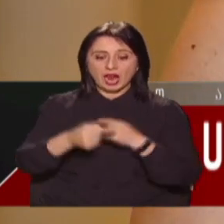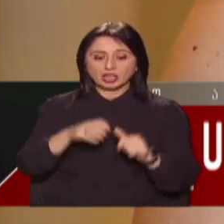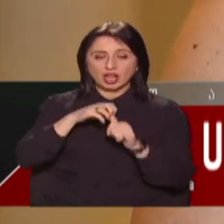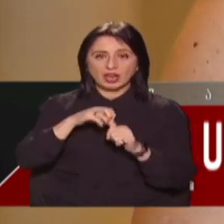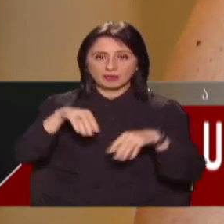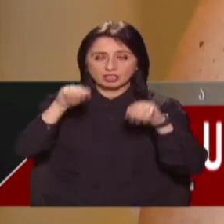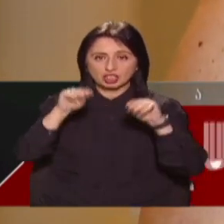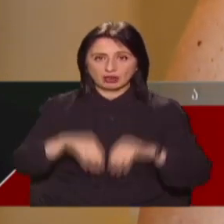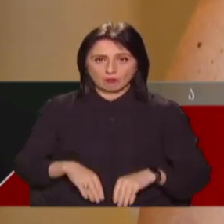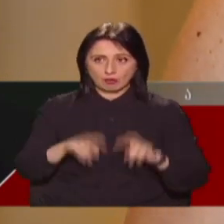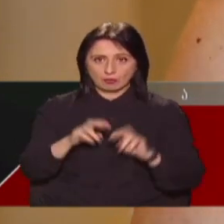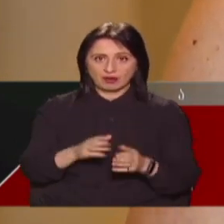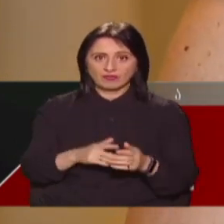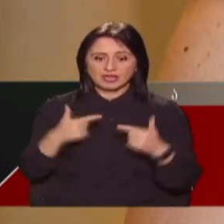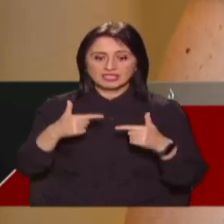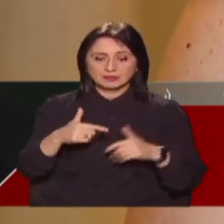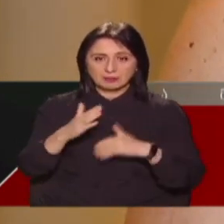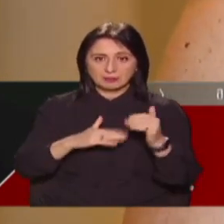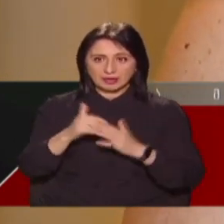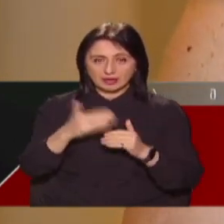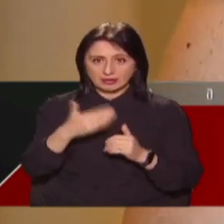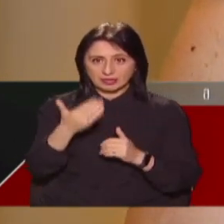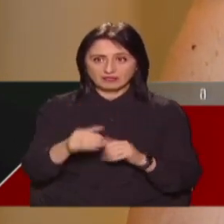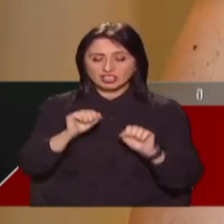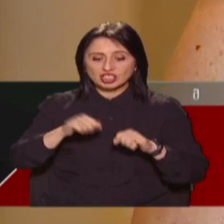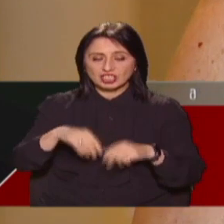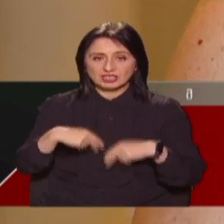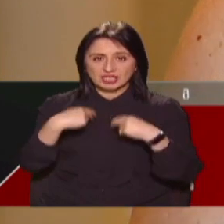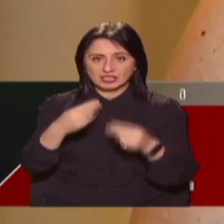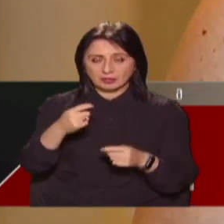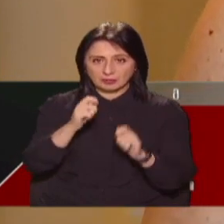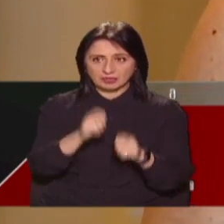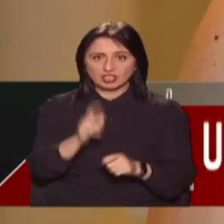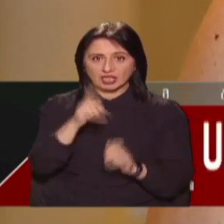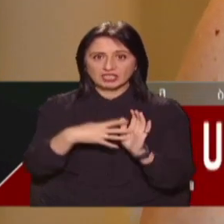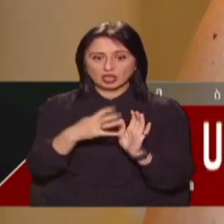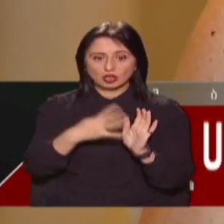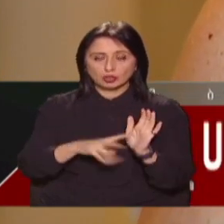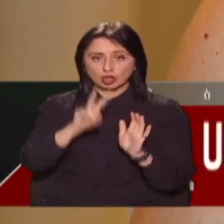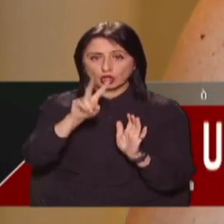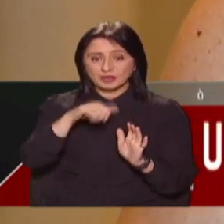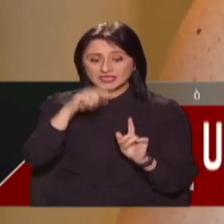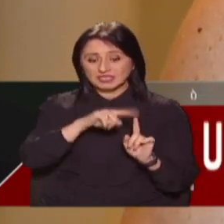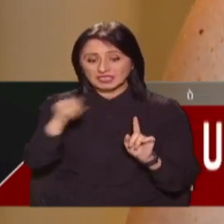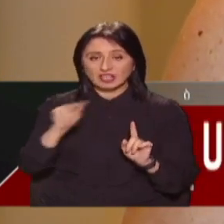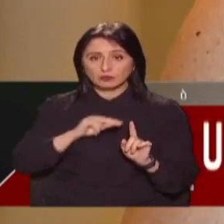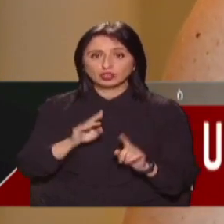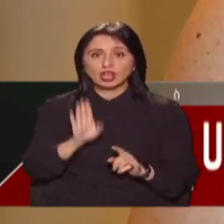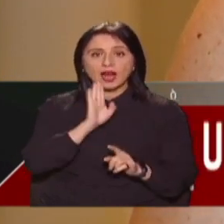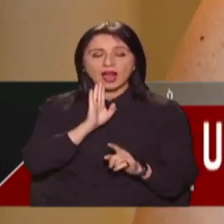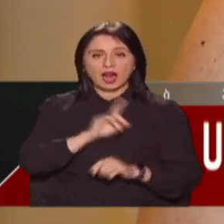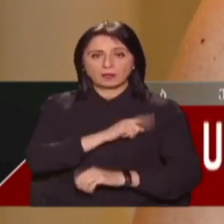ლიდერების ჩამოყალიბებაში, სტაჟირების პროგრამებითა და სხვადასხვა შესაძლებლობების მინიჭებით. 1992 წლიდან მუშაობთ